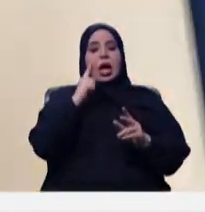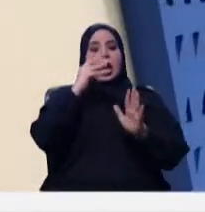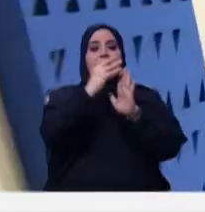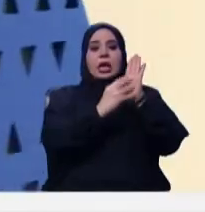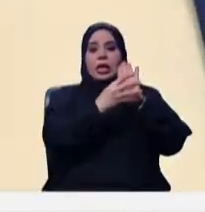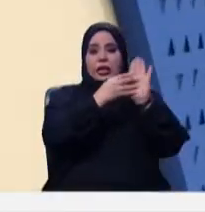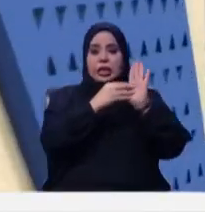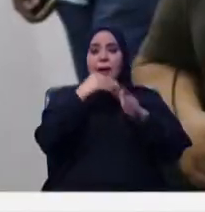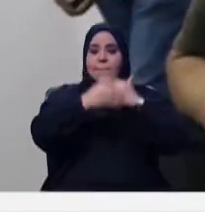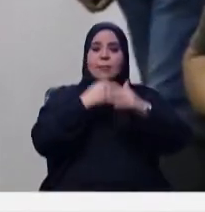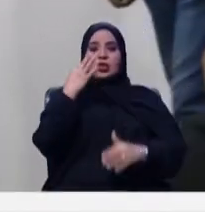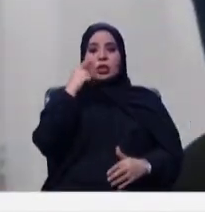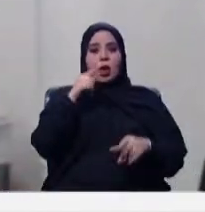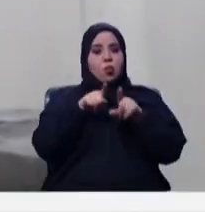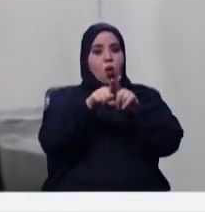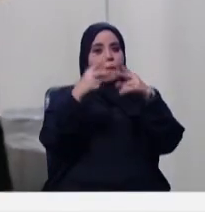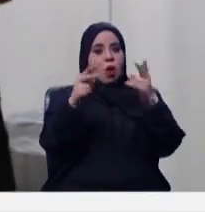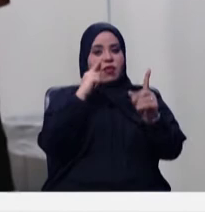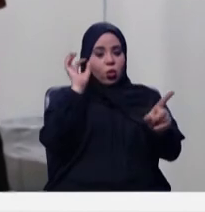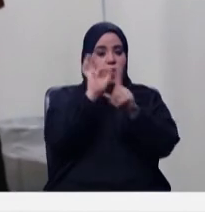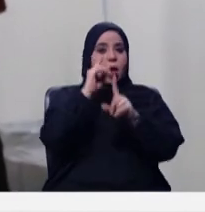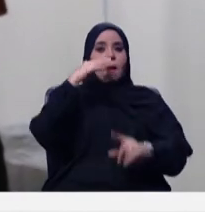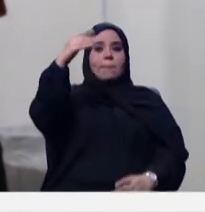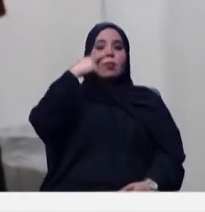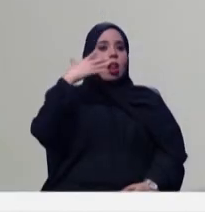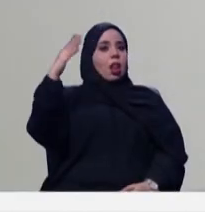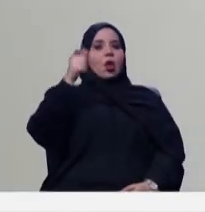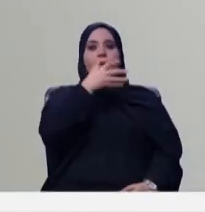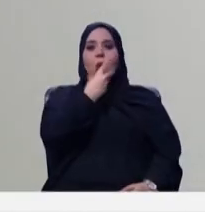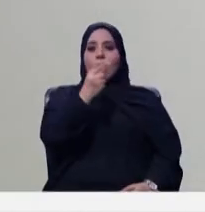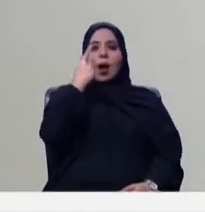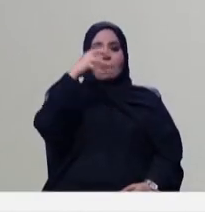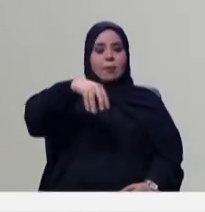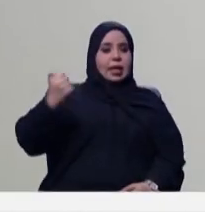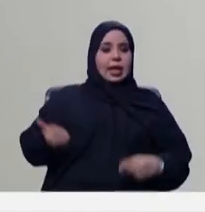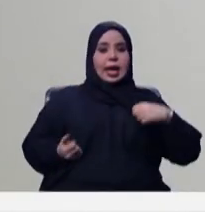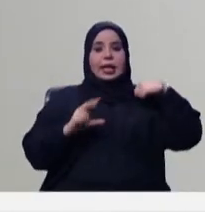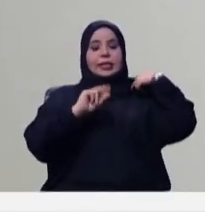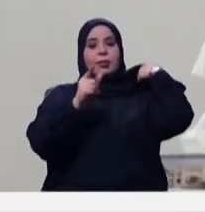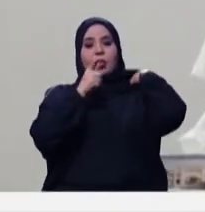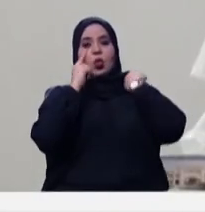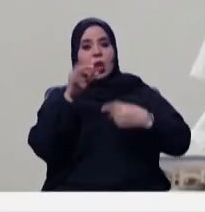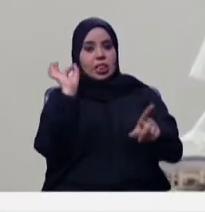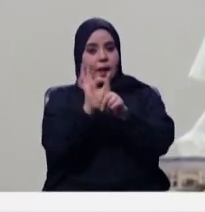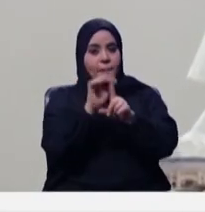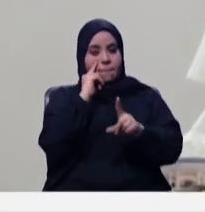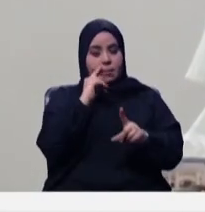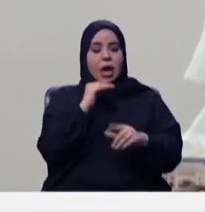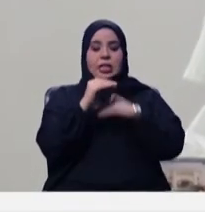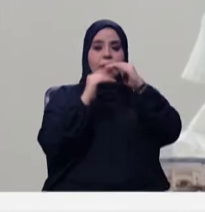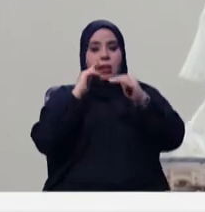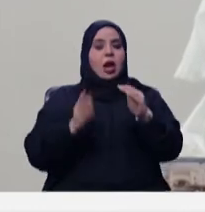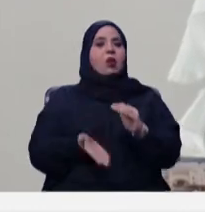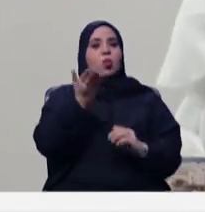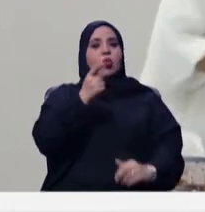متجددة تتوافق مع الرؤية الشبابية المتلألئة في المملكة وتتسق مع أهداف التنمية المستدامة،